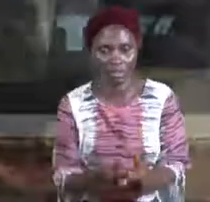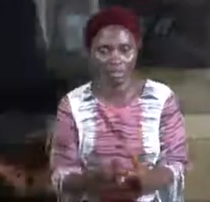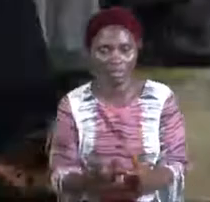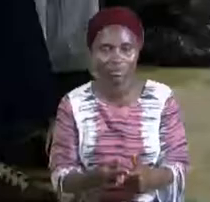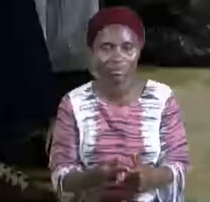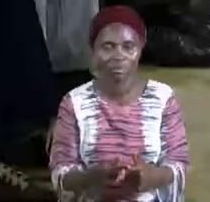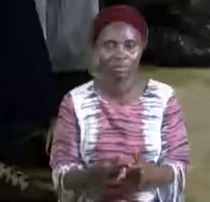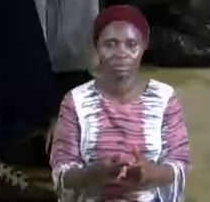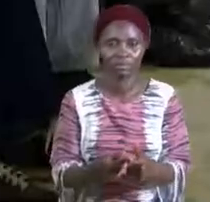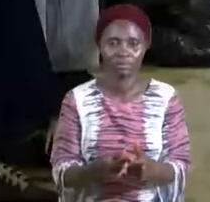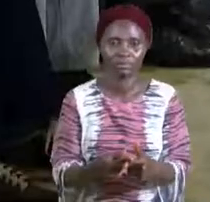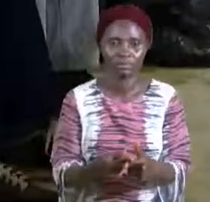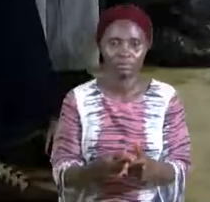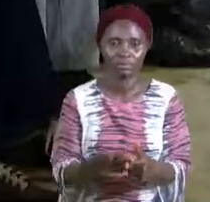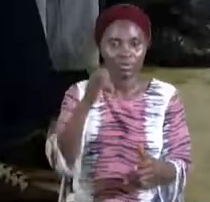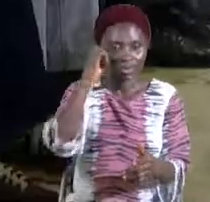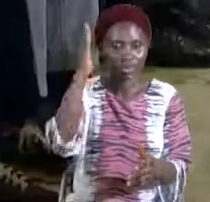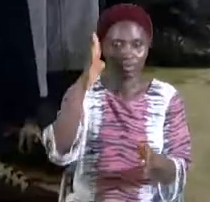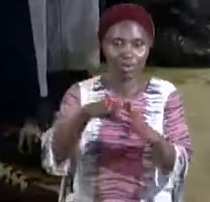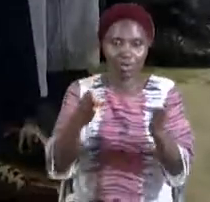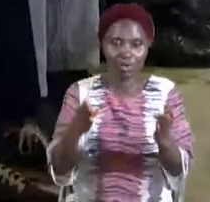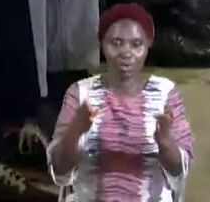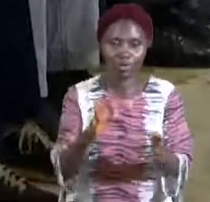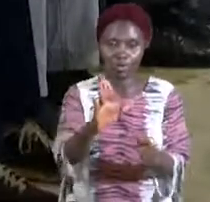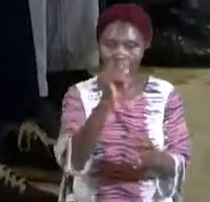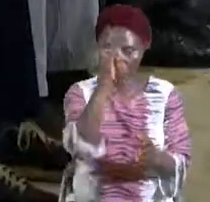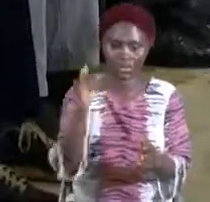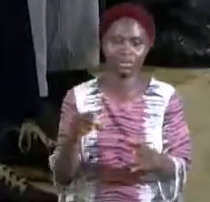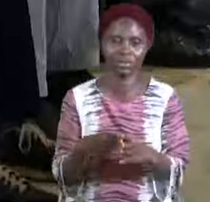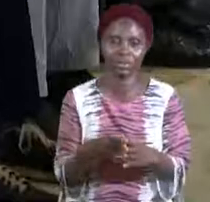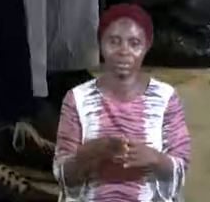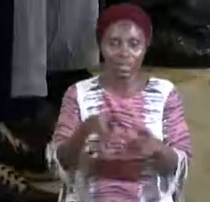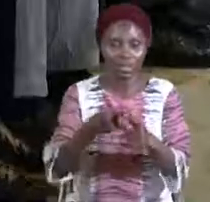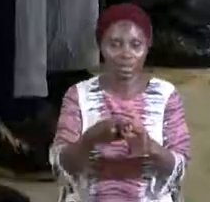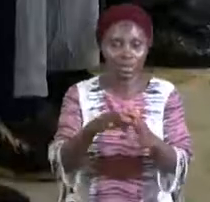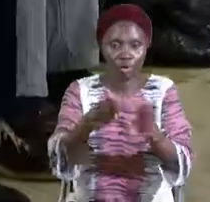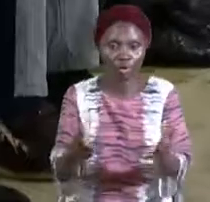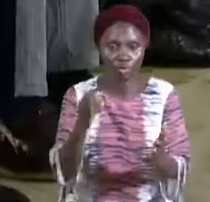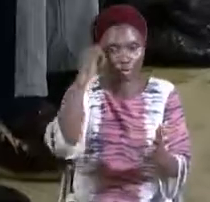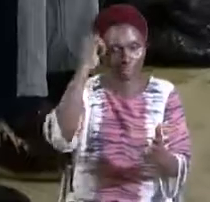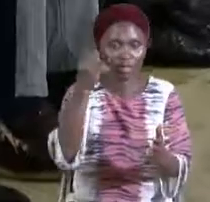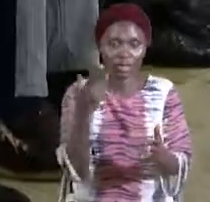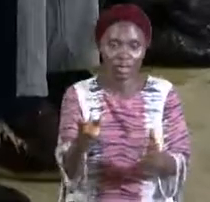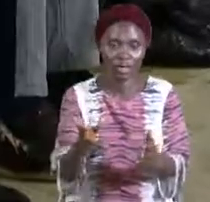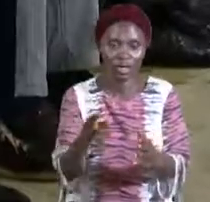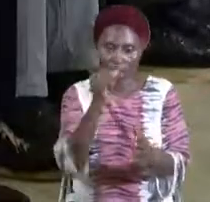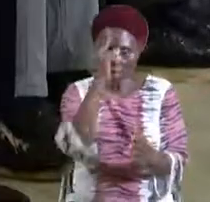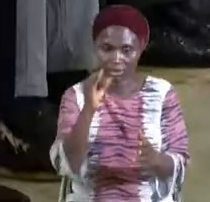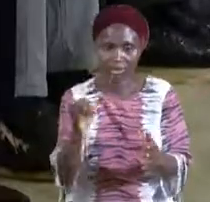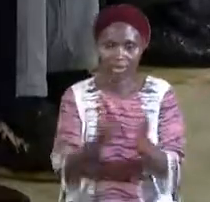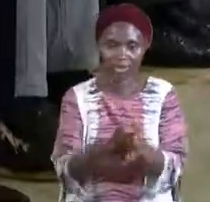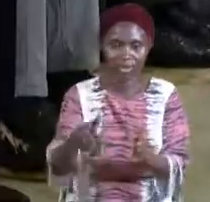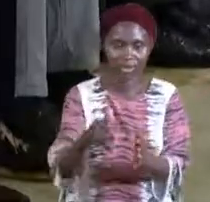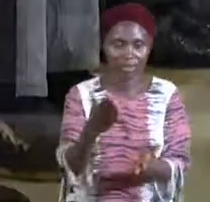Alors, dites-moi la suite. Il va ouvrir ton intelligence. Alors, il a ouvert l'esprit afin